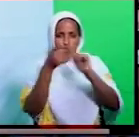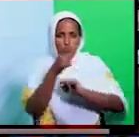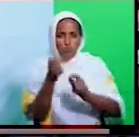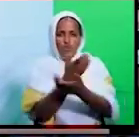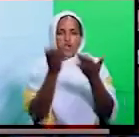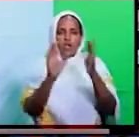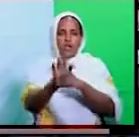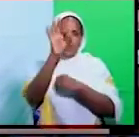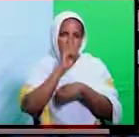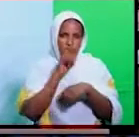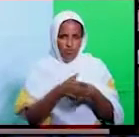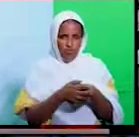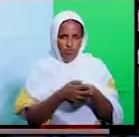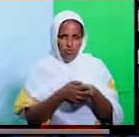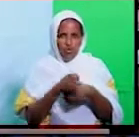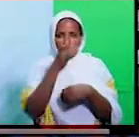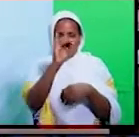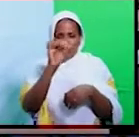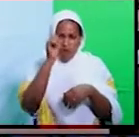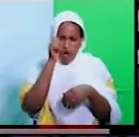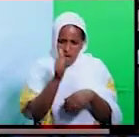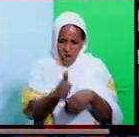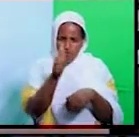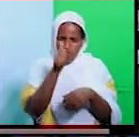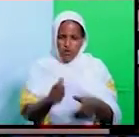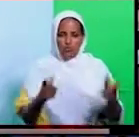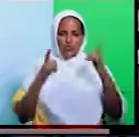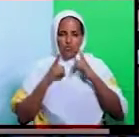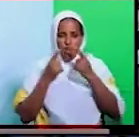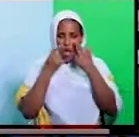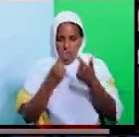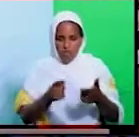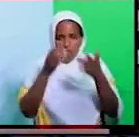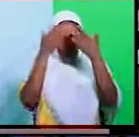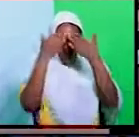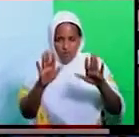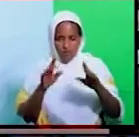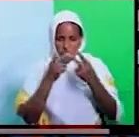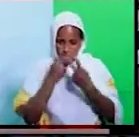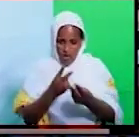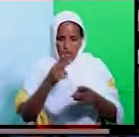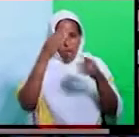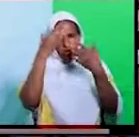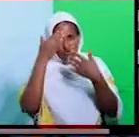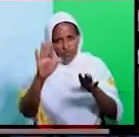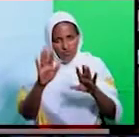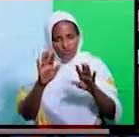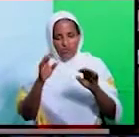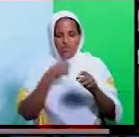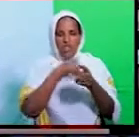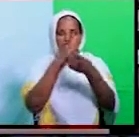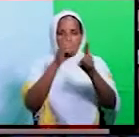ላይ በጀልባ እየሄደ ያለ ባህሩ መሃል ላይ ያለች አንድ ትንሽ ደሴት ላይ ሶስት ባህታውያን